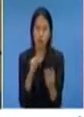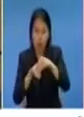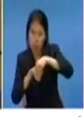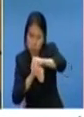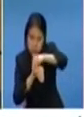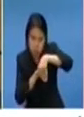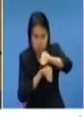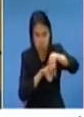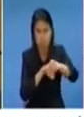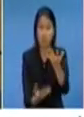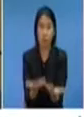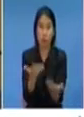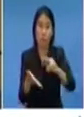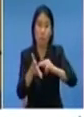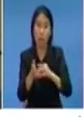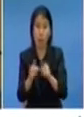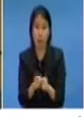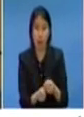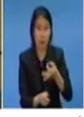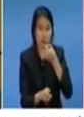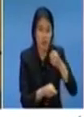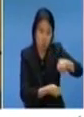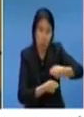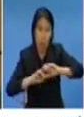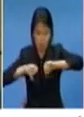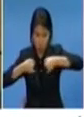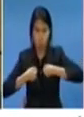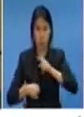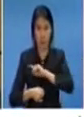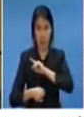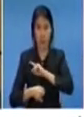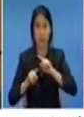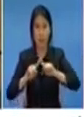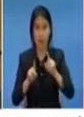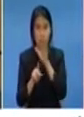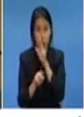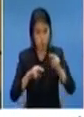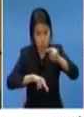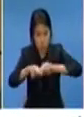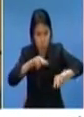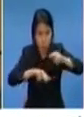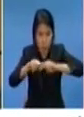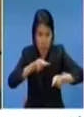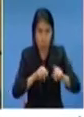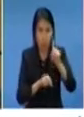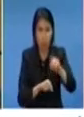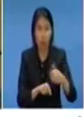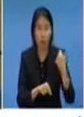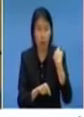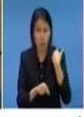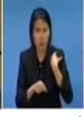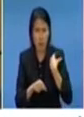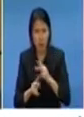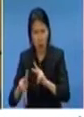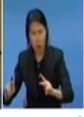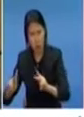หรืออะไรก็ได้ในเรื่องของตรงนี้แต่หากว่าในเรื่องของการควบคุมตรงมันจะต้องมีหน่วยใดหน่วยหนึ่ง